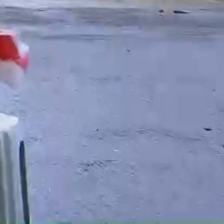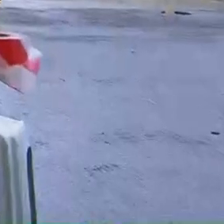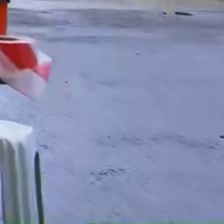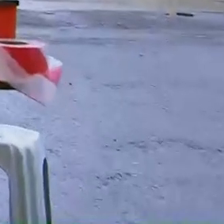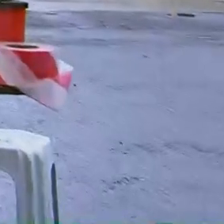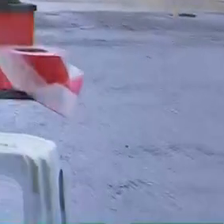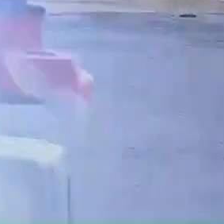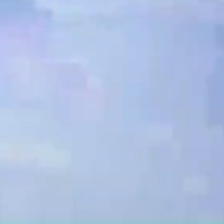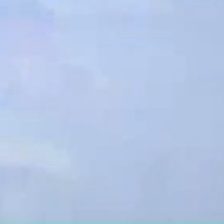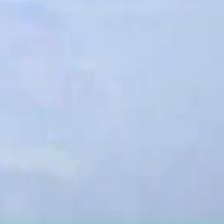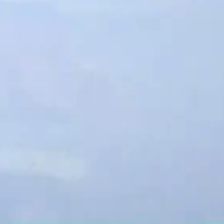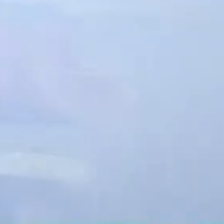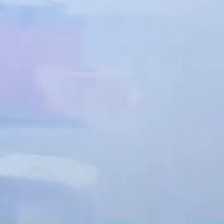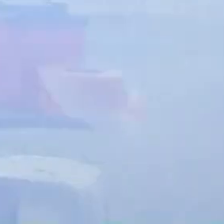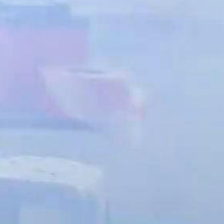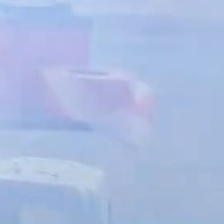savruluyor, etraf toz duman.